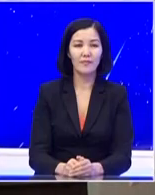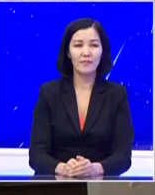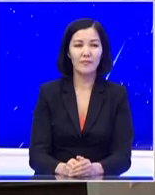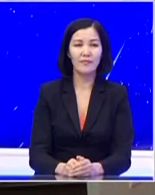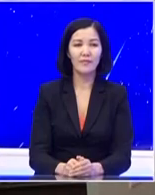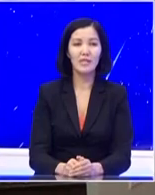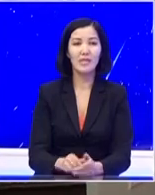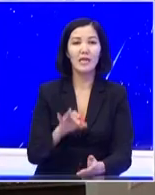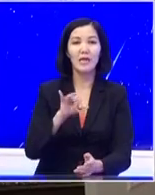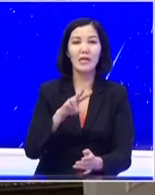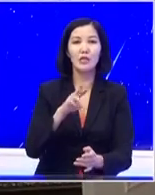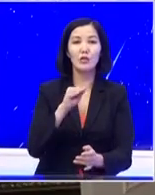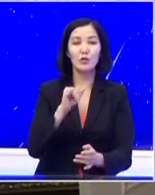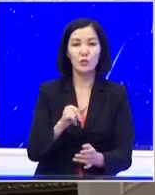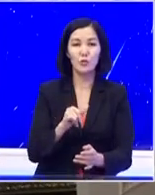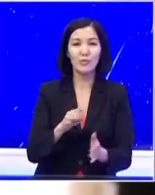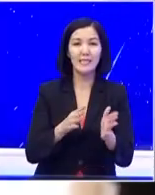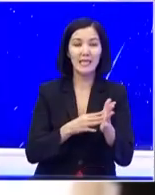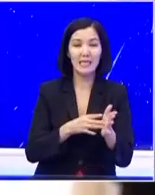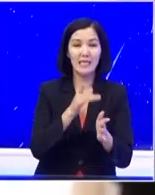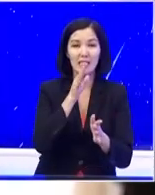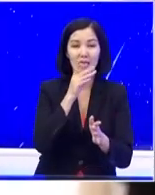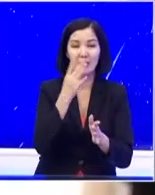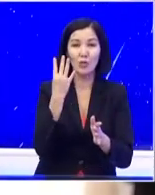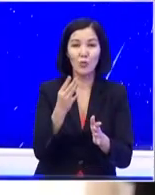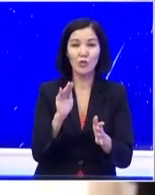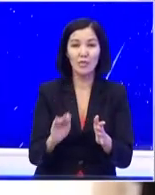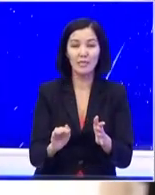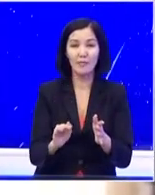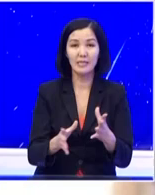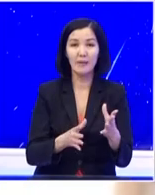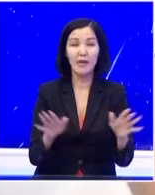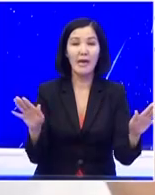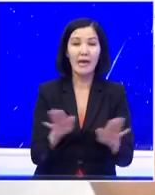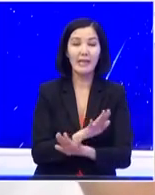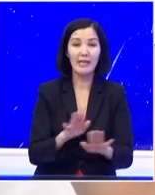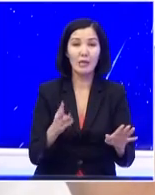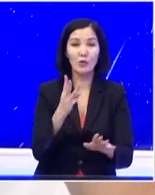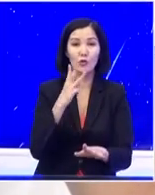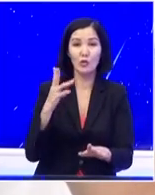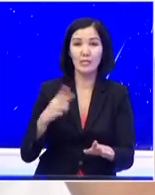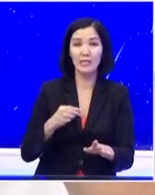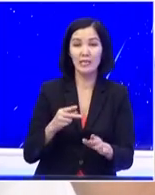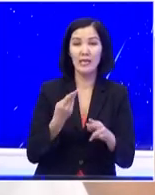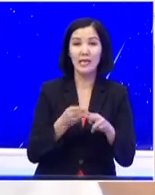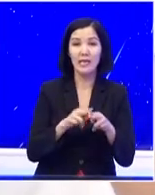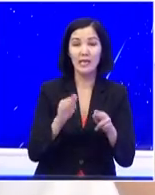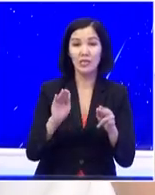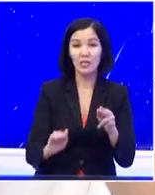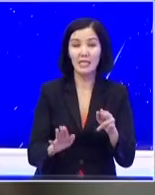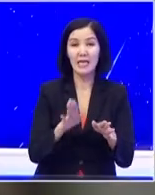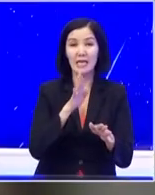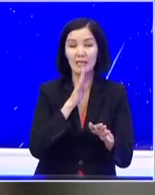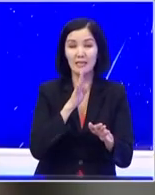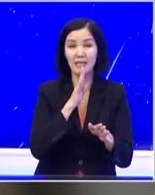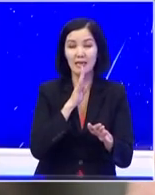Бұл ұнжу Есімжан 8 жаста, 4 жасынан сахнада ән салады. Үйдегі 3 қыздың кенжесі. Анасының айтуынша ұнжудың бойындағы